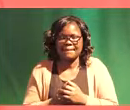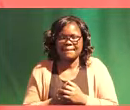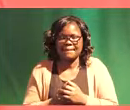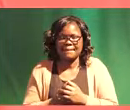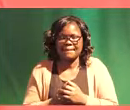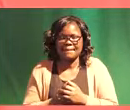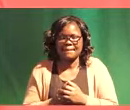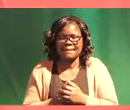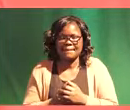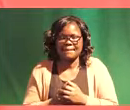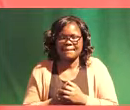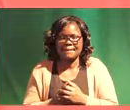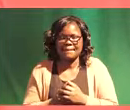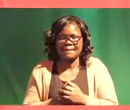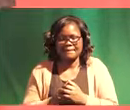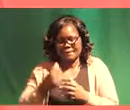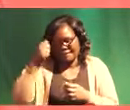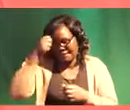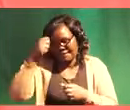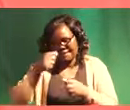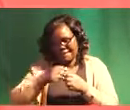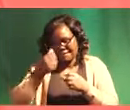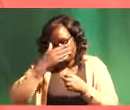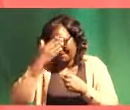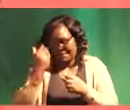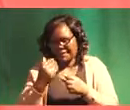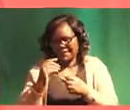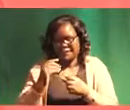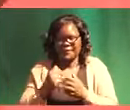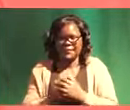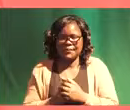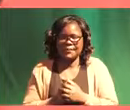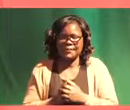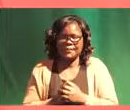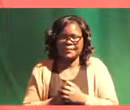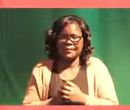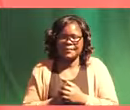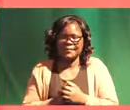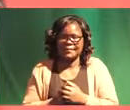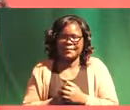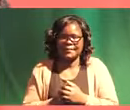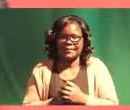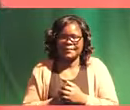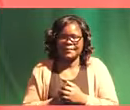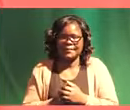Haya, goriga na nimekumbuka. Mheshimiwa, ilikuwa imepotea kwa sababu ya haraka haraka yao mtu. Inaitwa